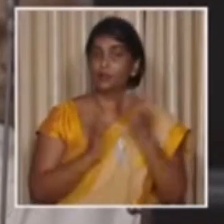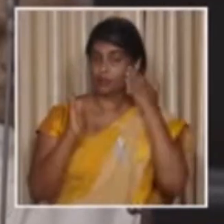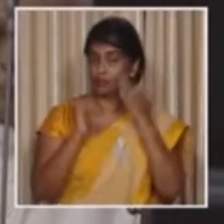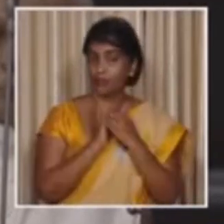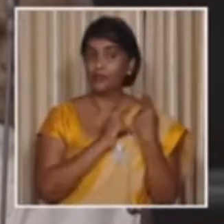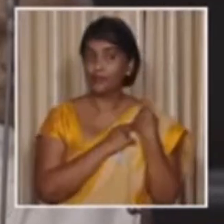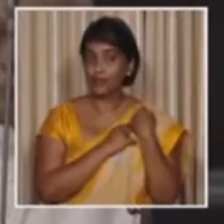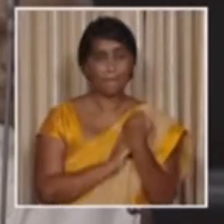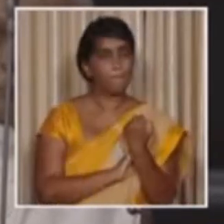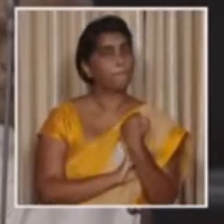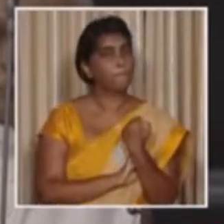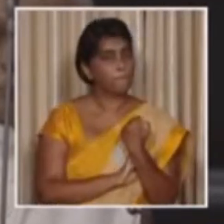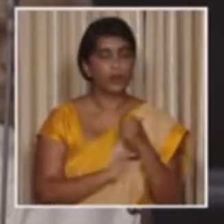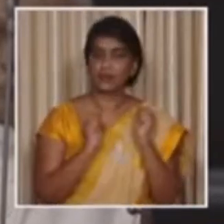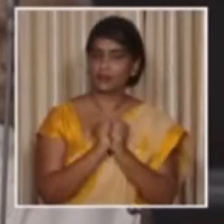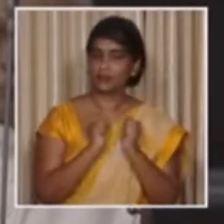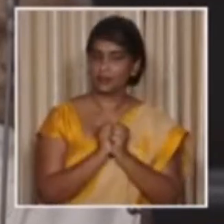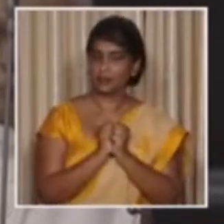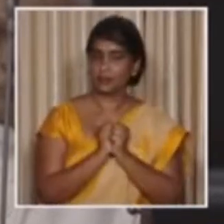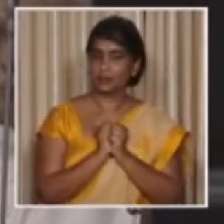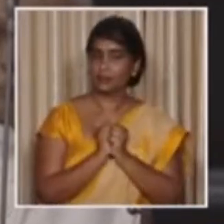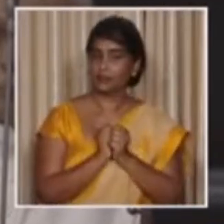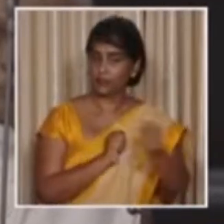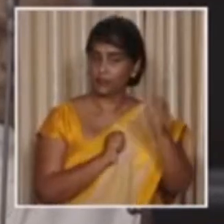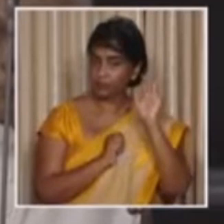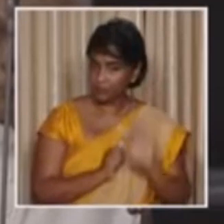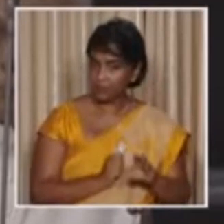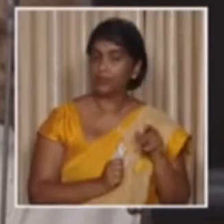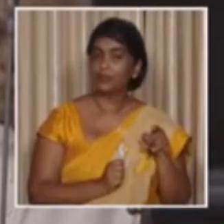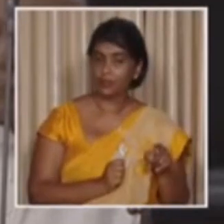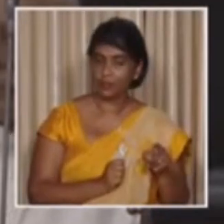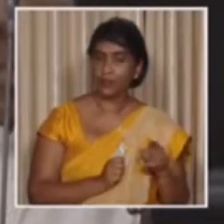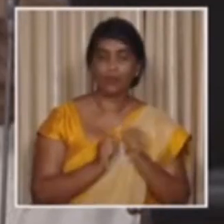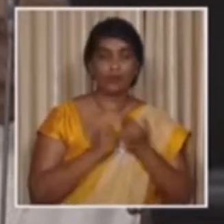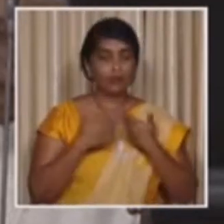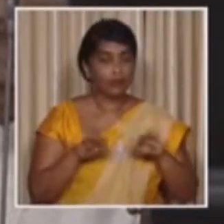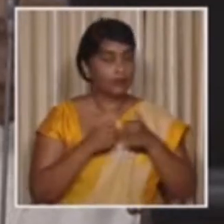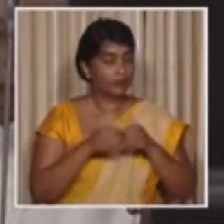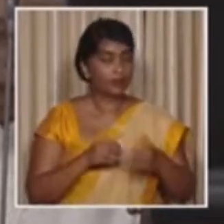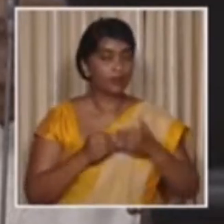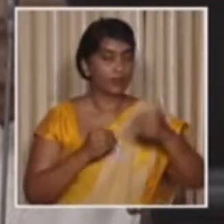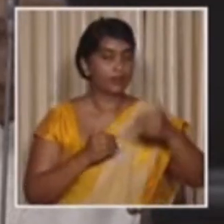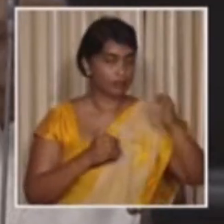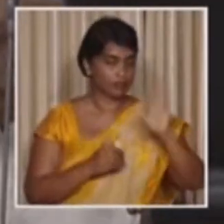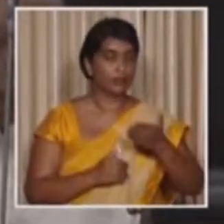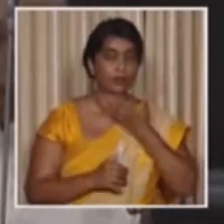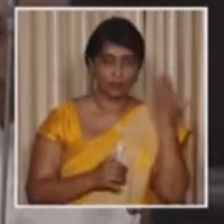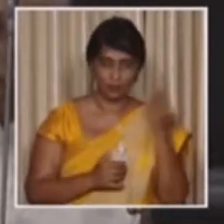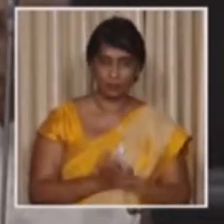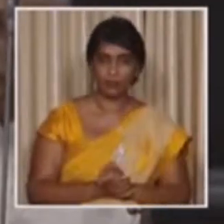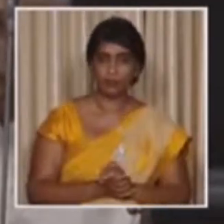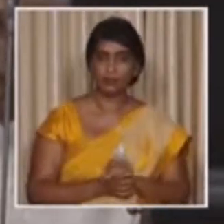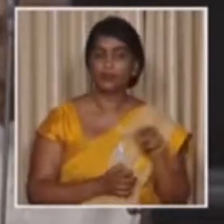දුරවල බලතල හා කාර්යකර්තව්‍ය ක්‍රියාත්මක කිරීම සහ ඉටු කිරීම දිගටම කරගෙන ලැබිය හැකිය.